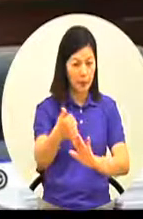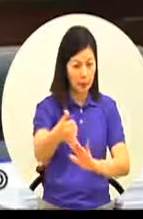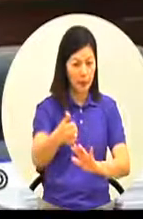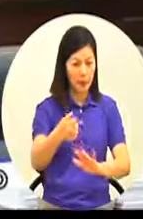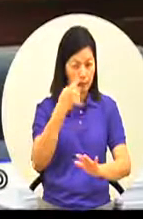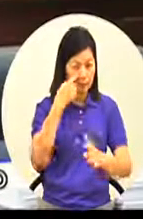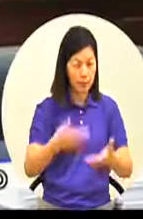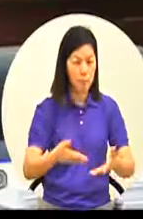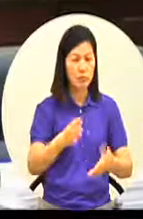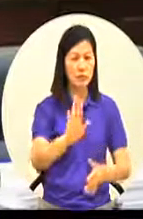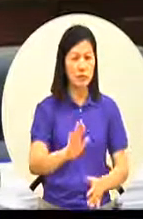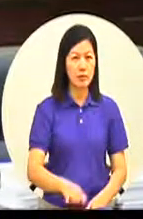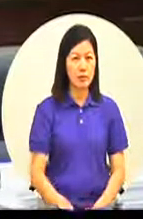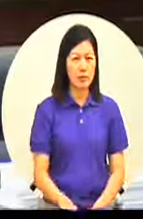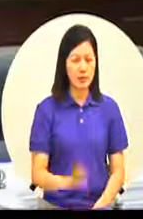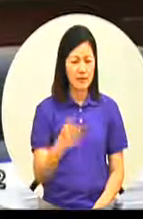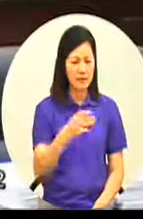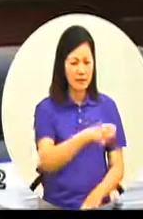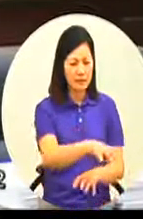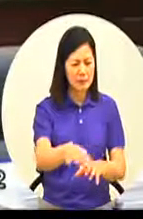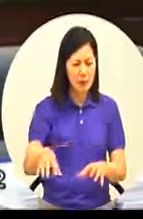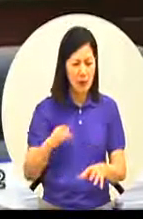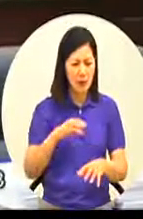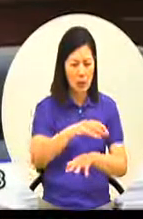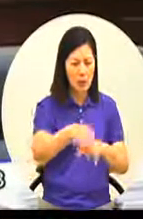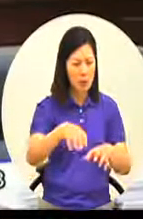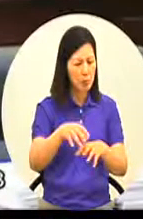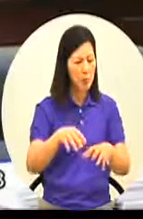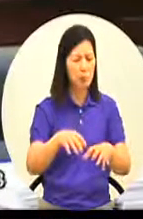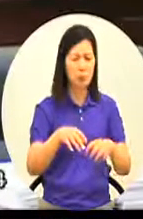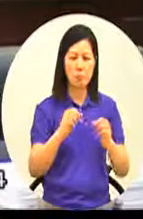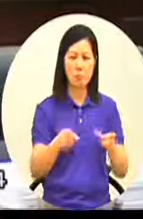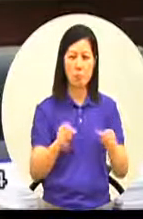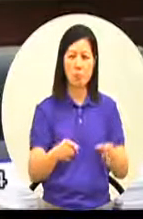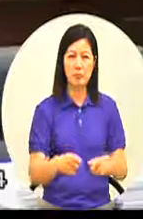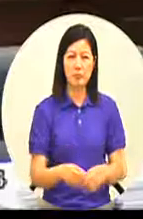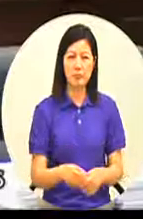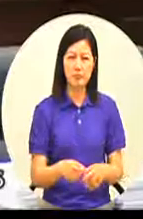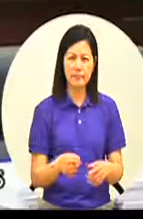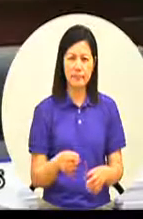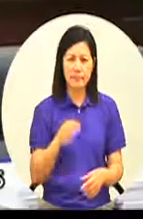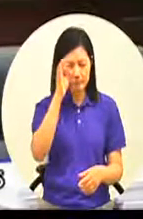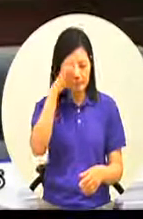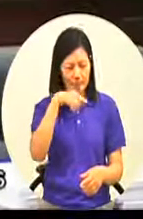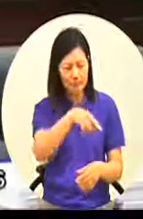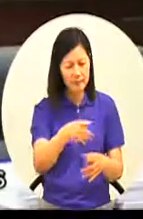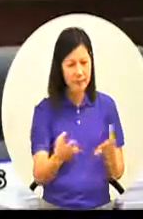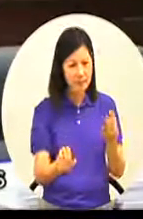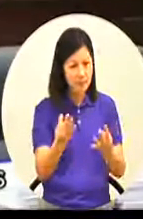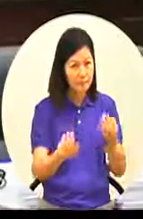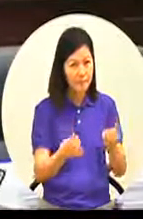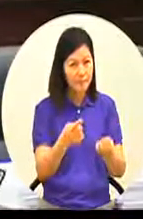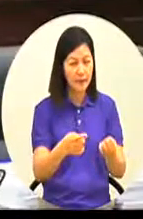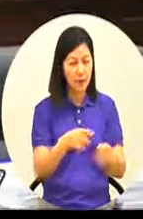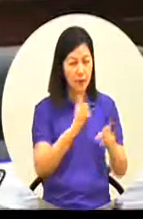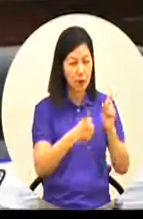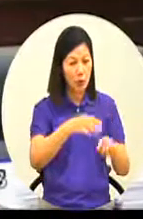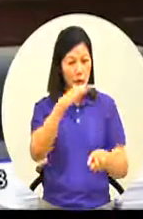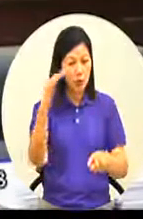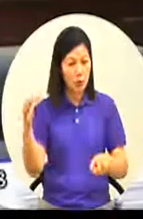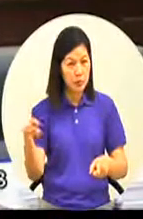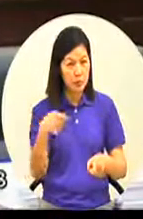的那个其实环境可能不一样，那看起来比例上是不是古山区那边你们那边特别的原因来做